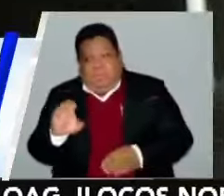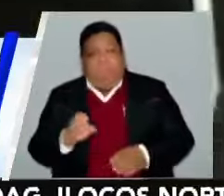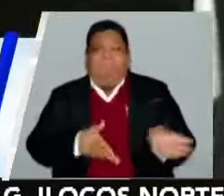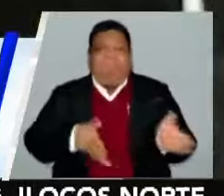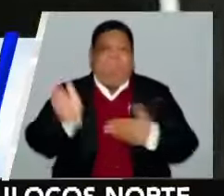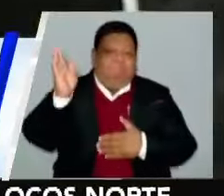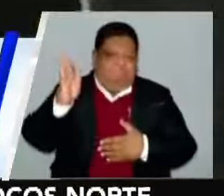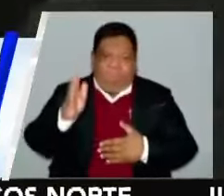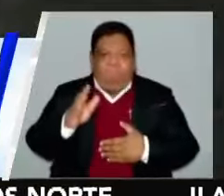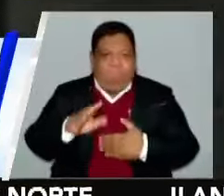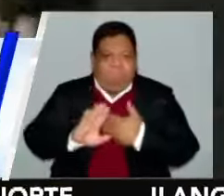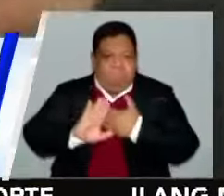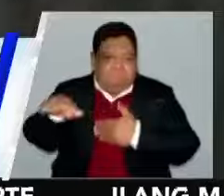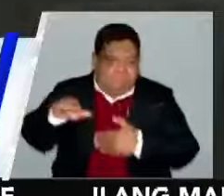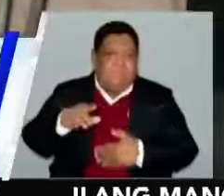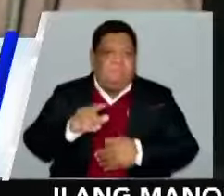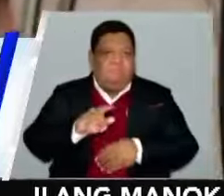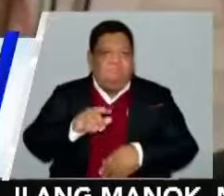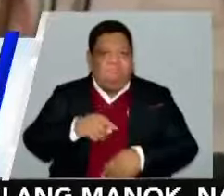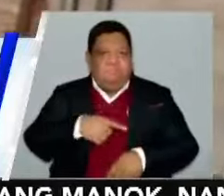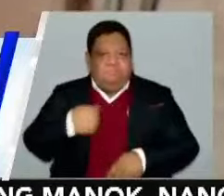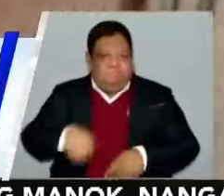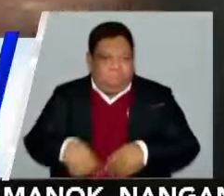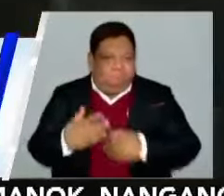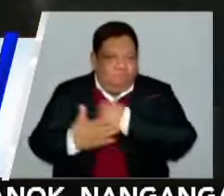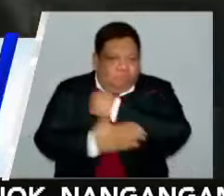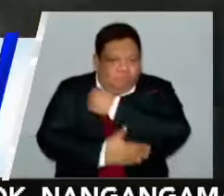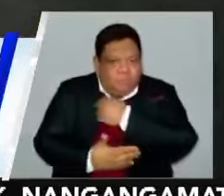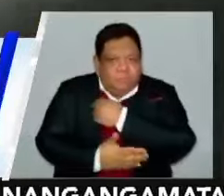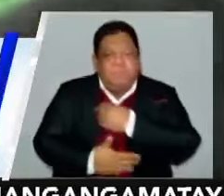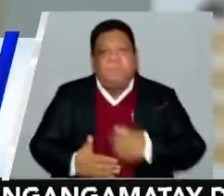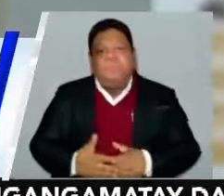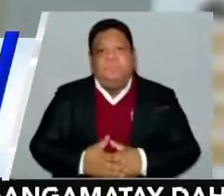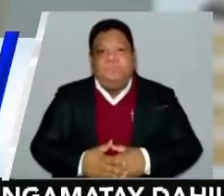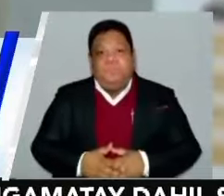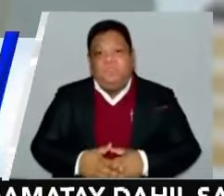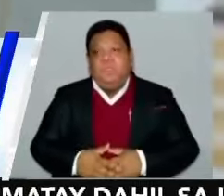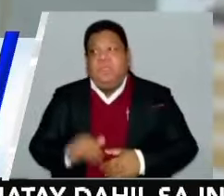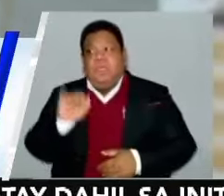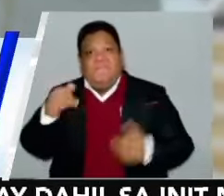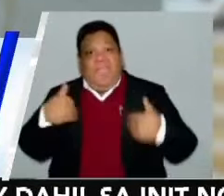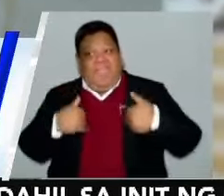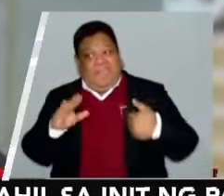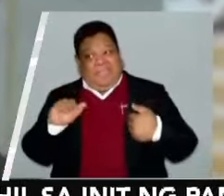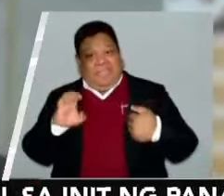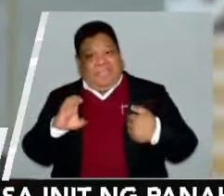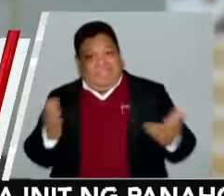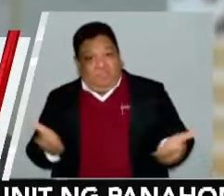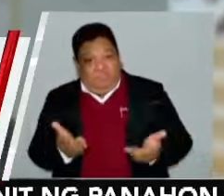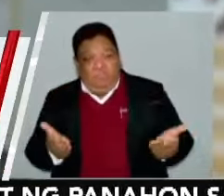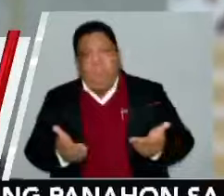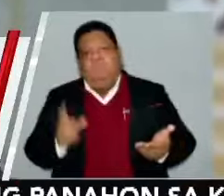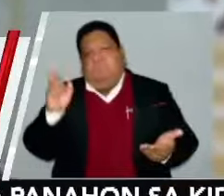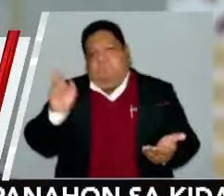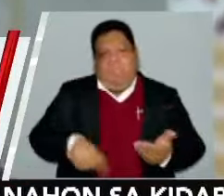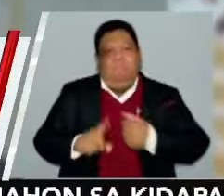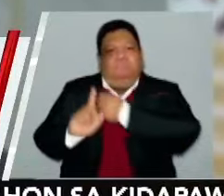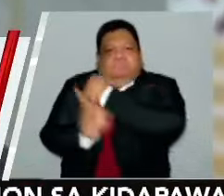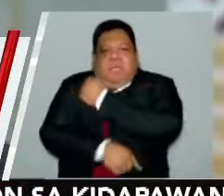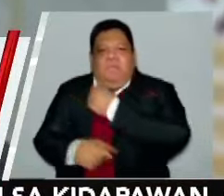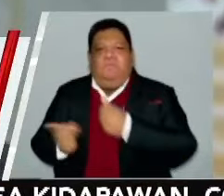cybercrime, kailangan munang panagutan ang mga krimenela sa Pilipinas bago sila pabalikin. May mga violations silang ginawa rito,